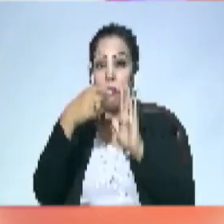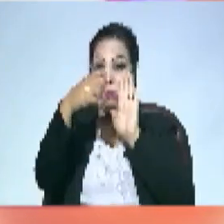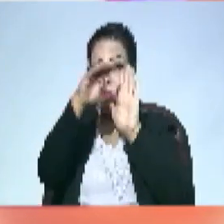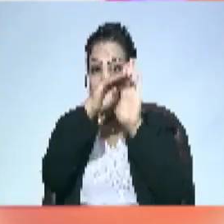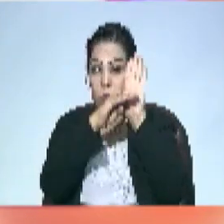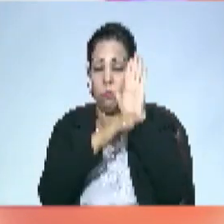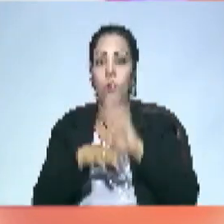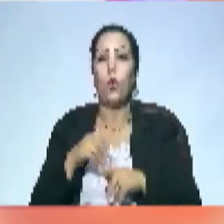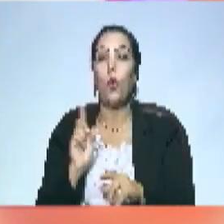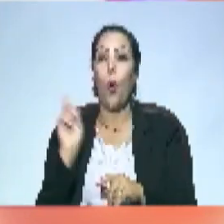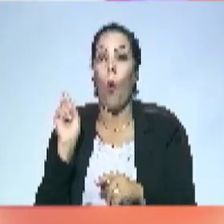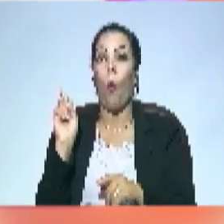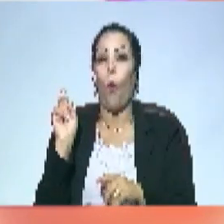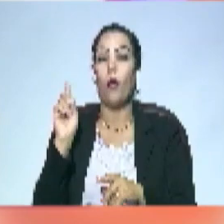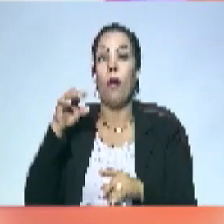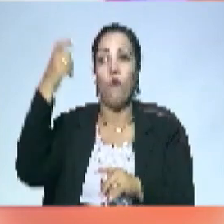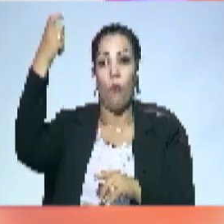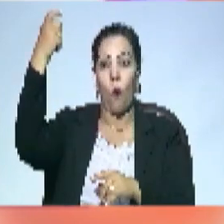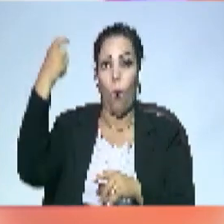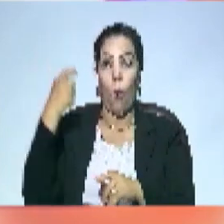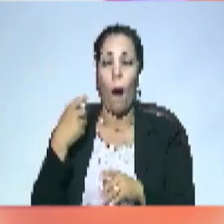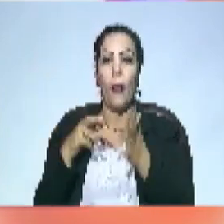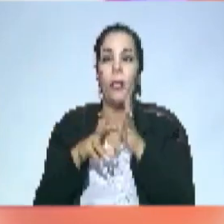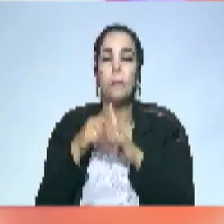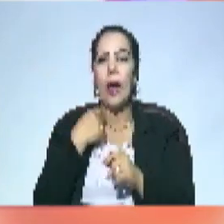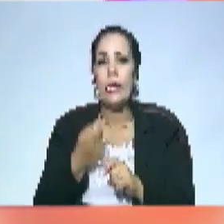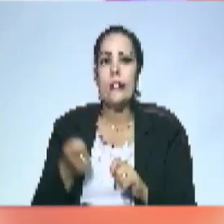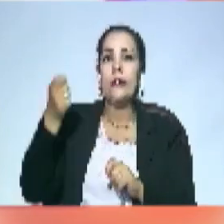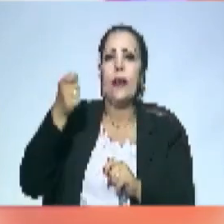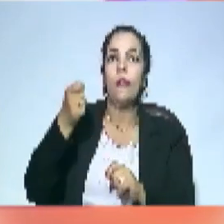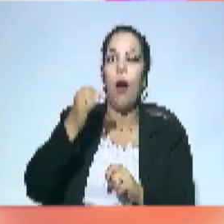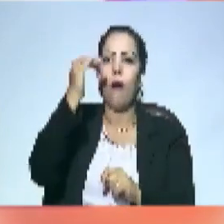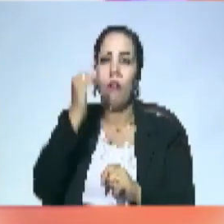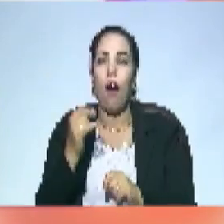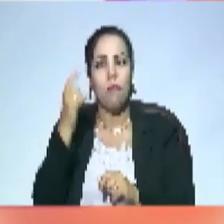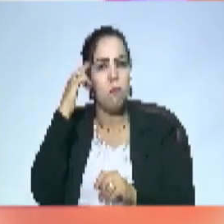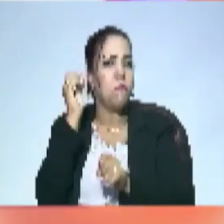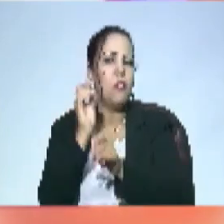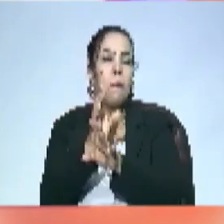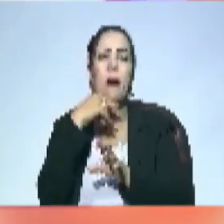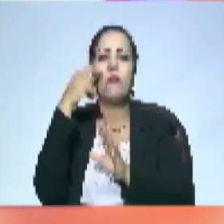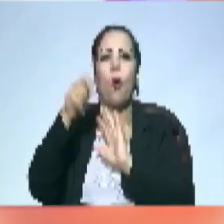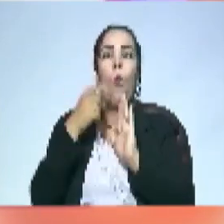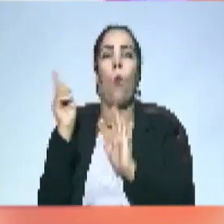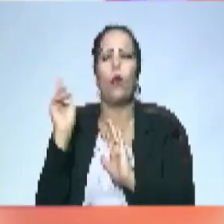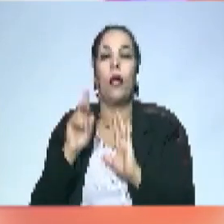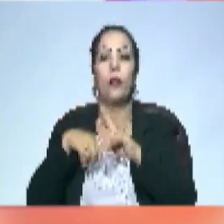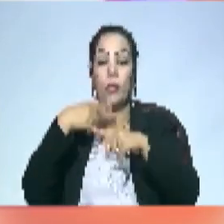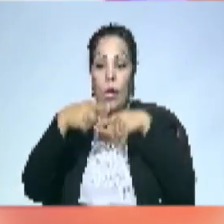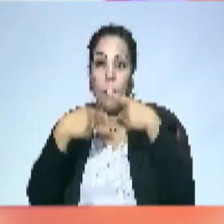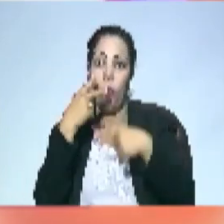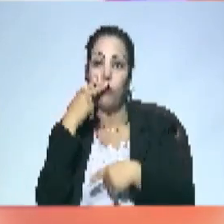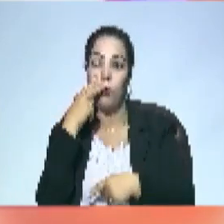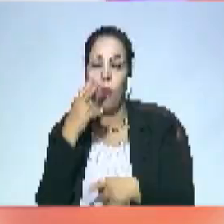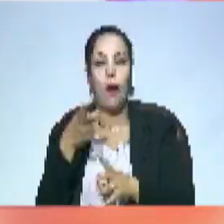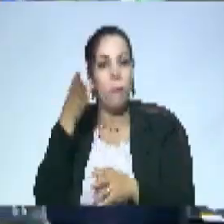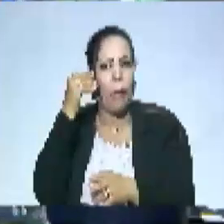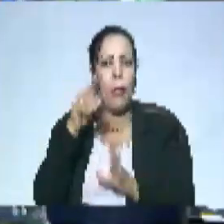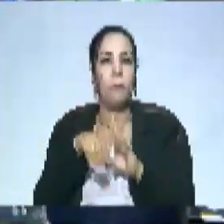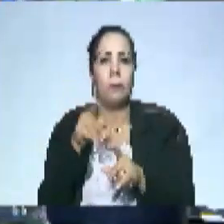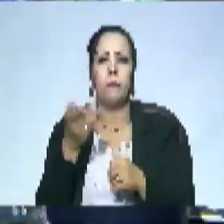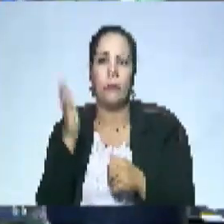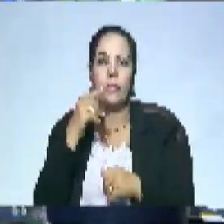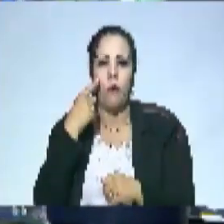بحط المقادير وبعدين بشتغل، انا بزود او بنقص، فخليكوا تابعونا عموما عشان الناس تبقى متابعة. بالظبط، تابعونا كده وشوفوا القصة تمشي